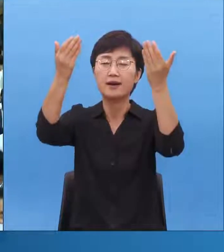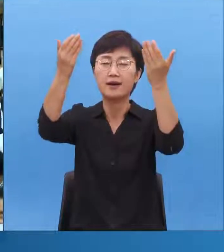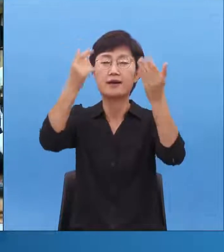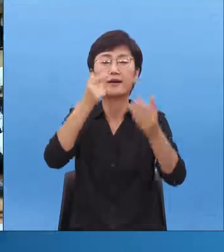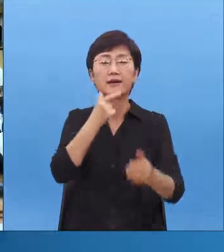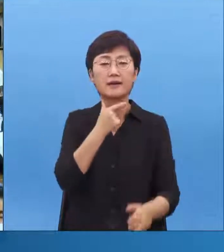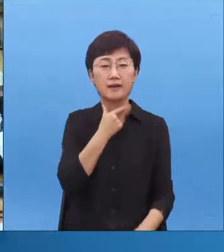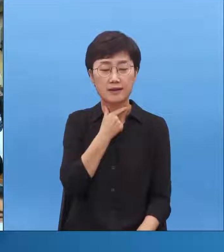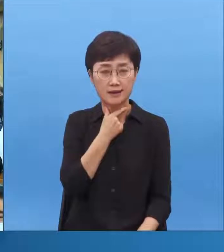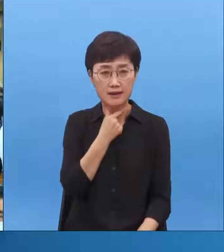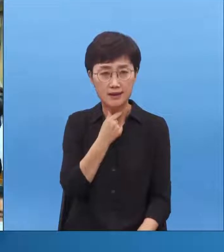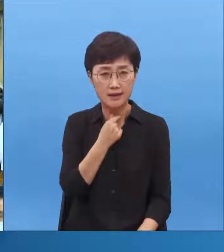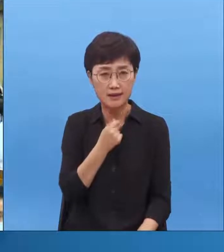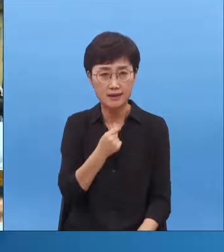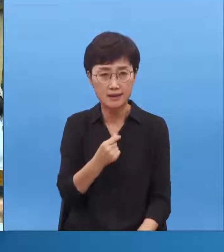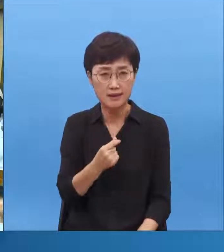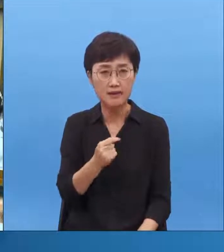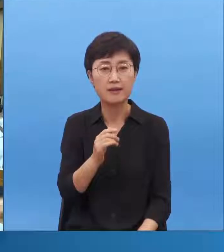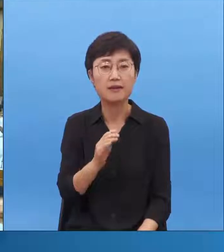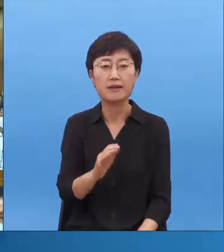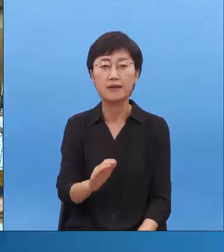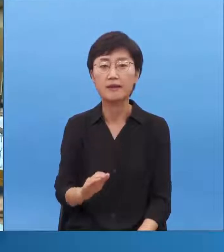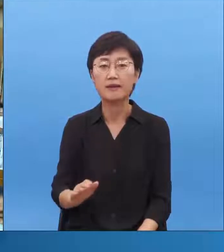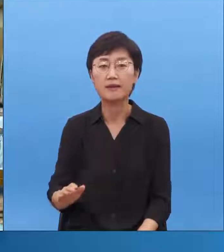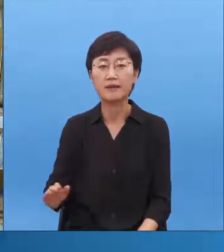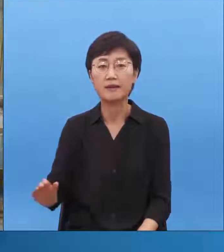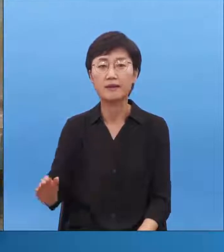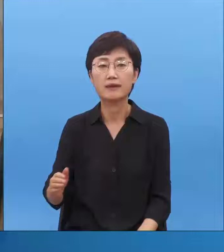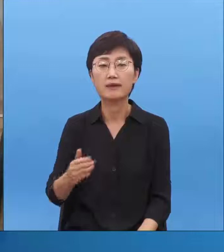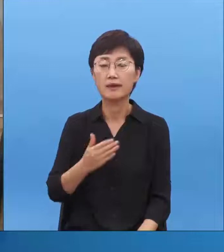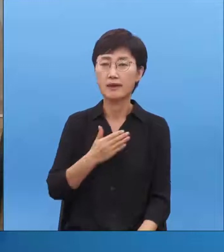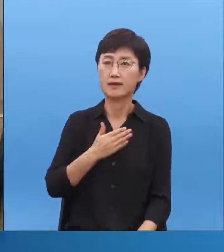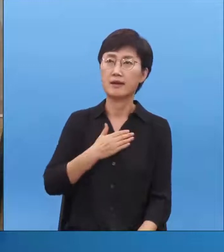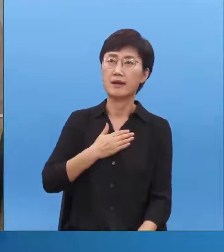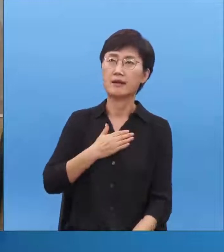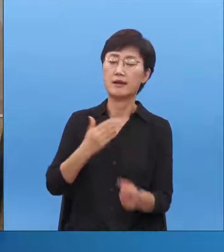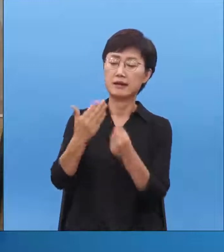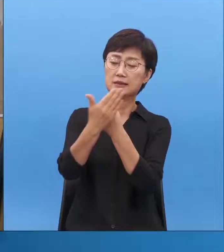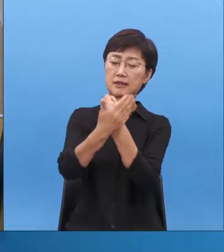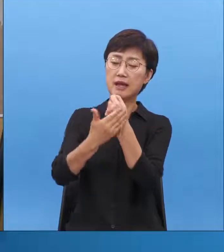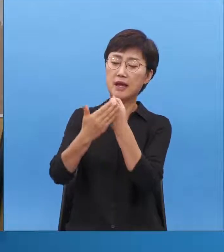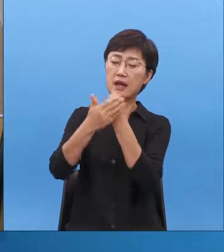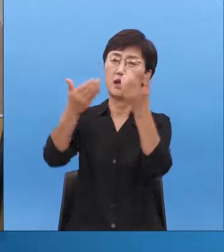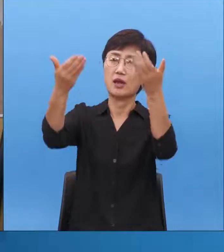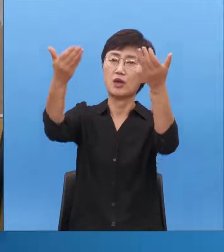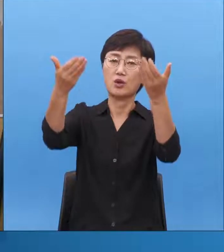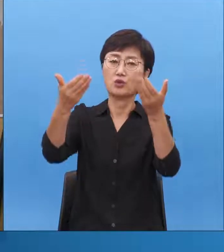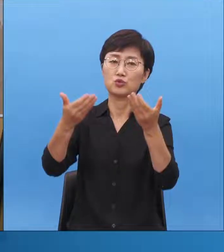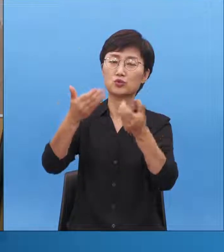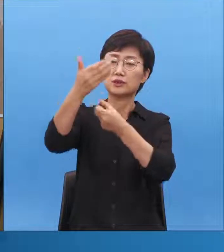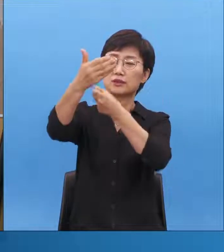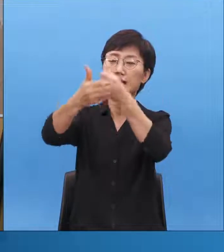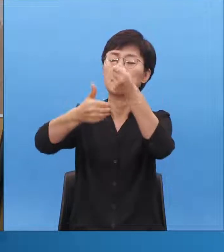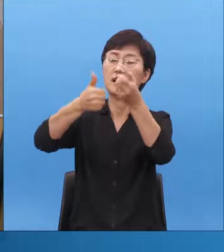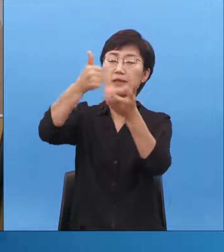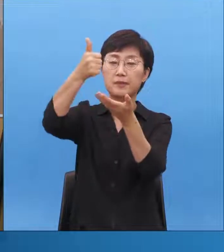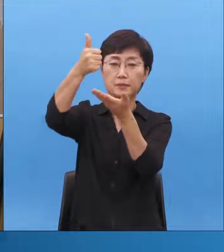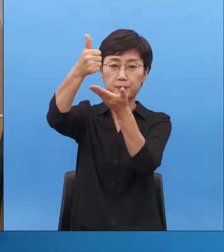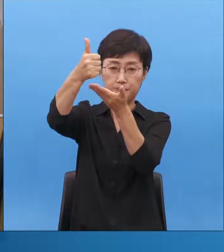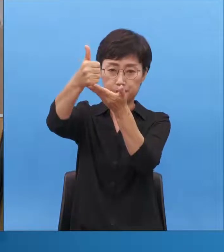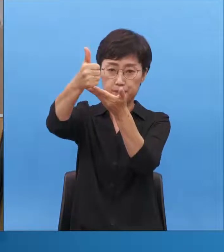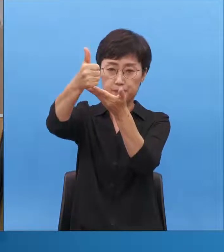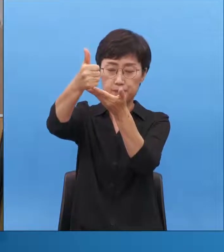찬송하겠네. 내 은혜 오신 하나님